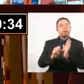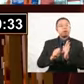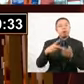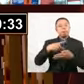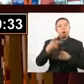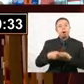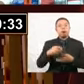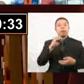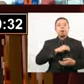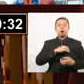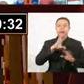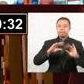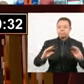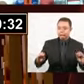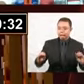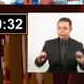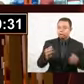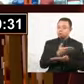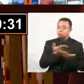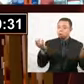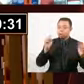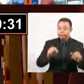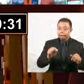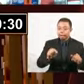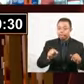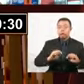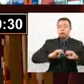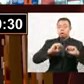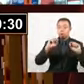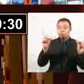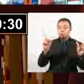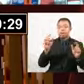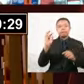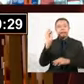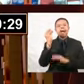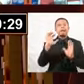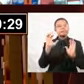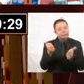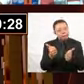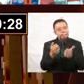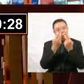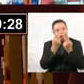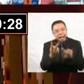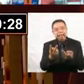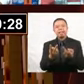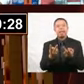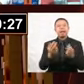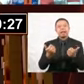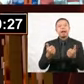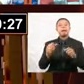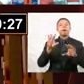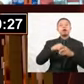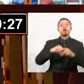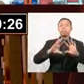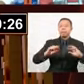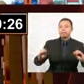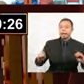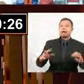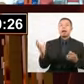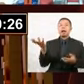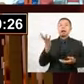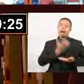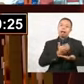program modal kerja dengan semua ini lulusan di Jakarta akan siap ngadapin dunia kerja sehingga pendapatan mereka akan